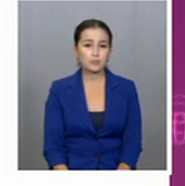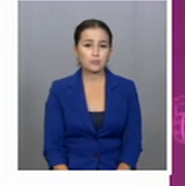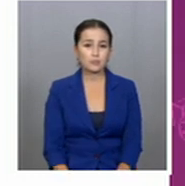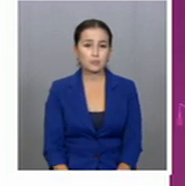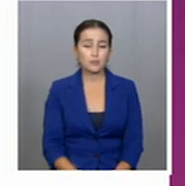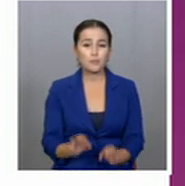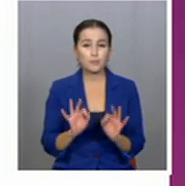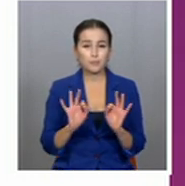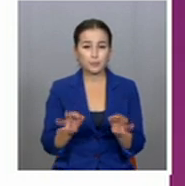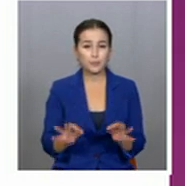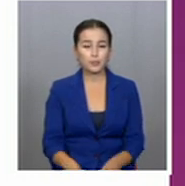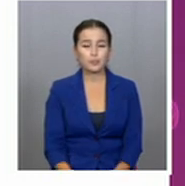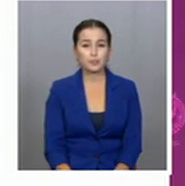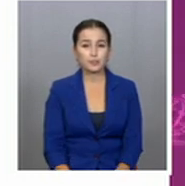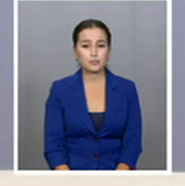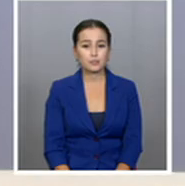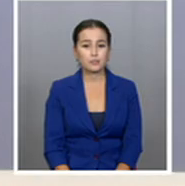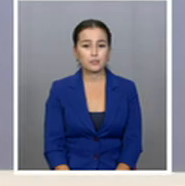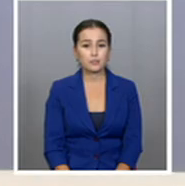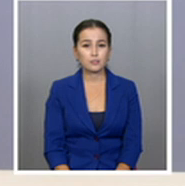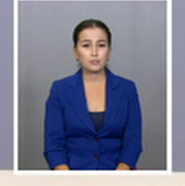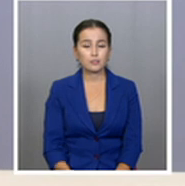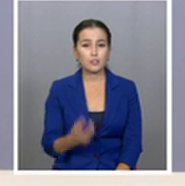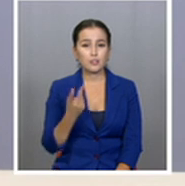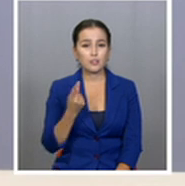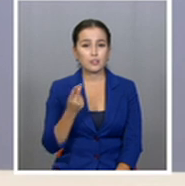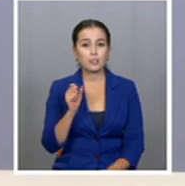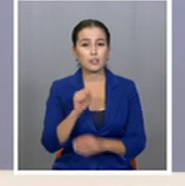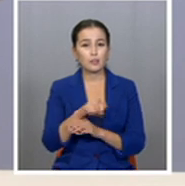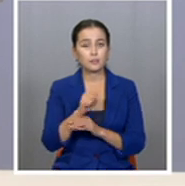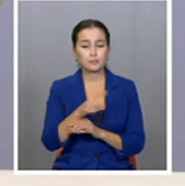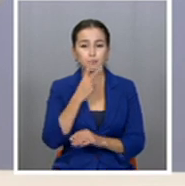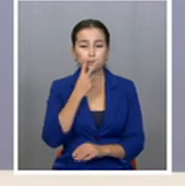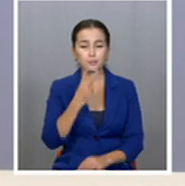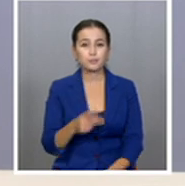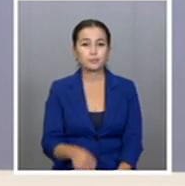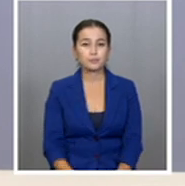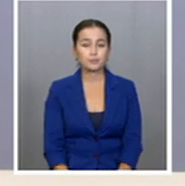Дұрыс айтасыз. Екінші тапсырмаға назар аударыңыздар.